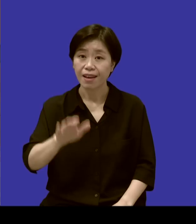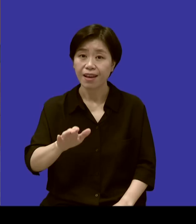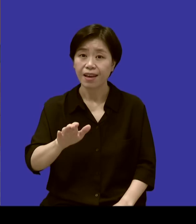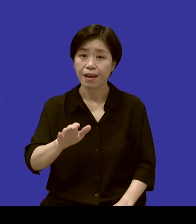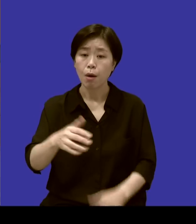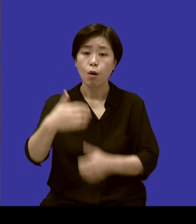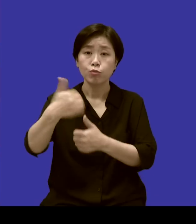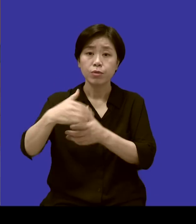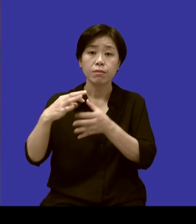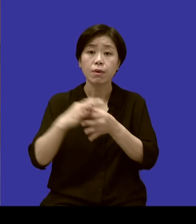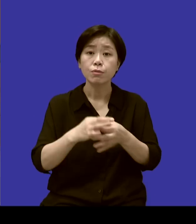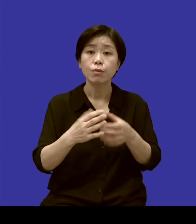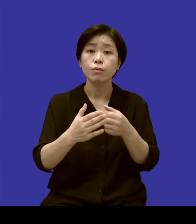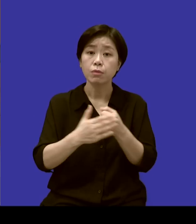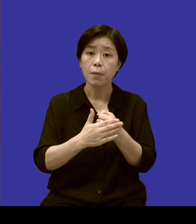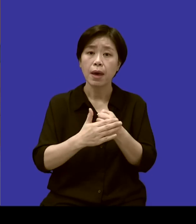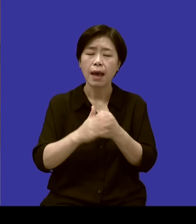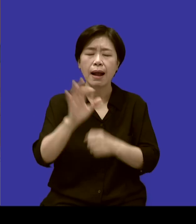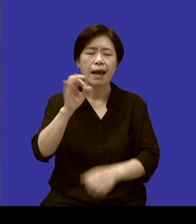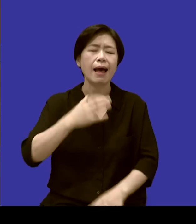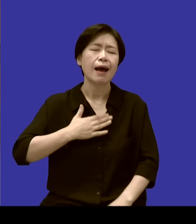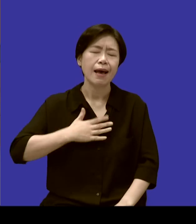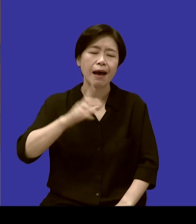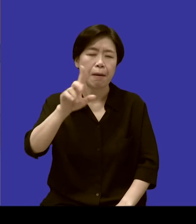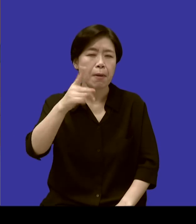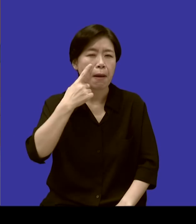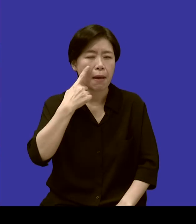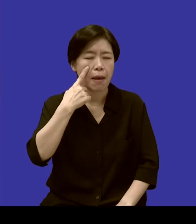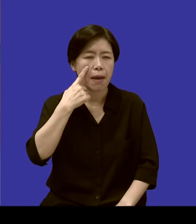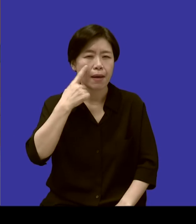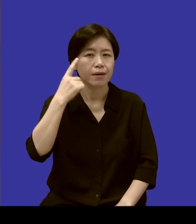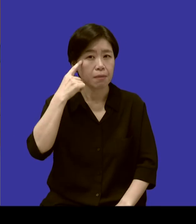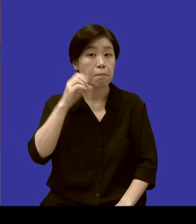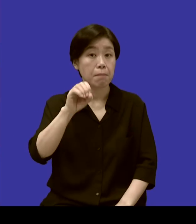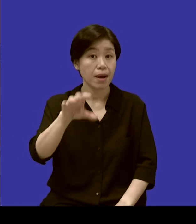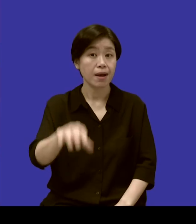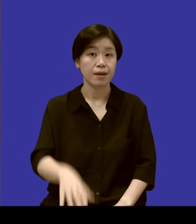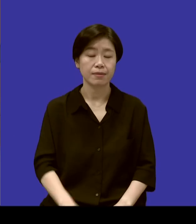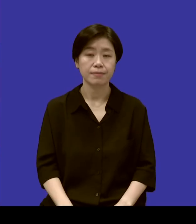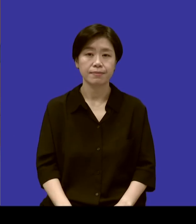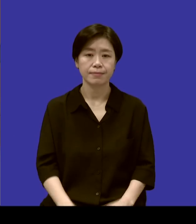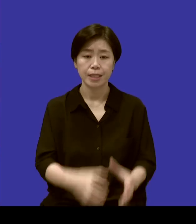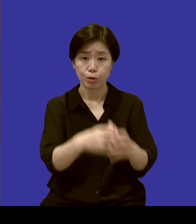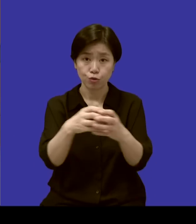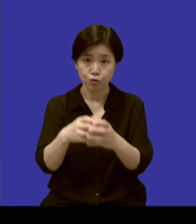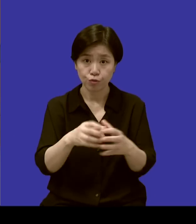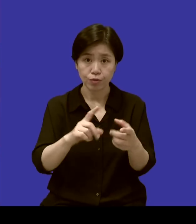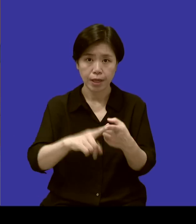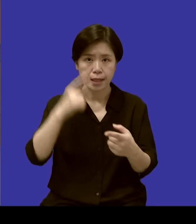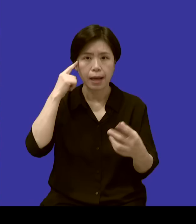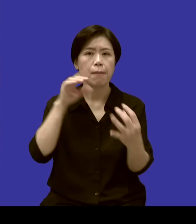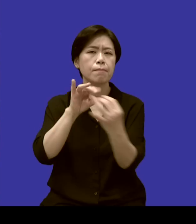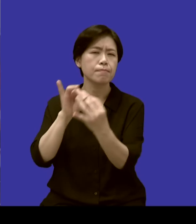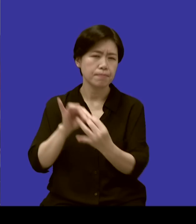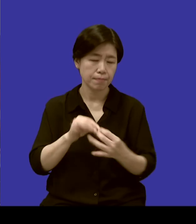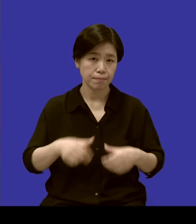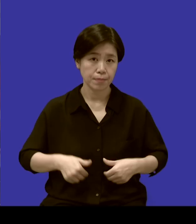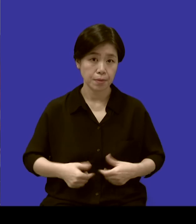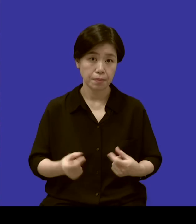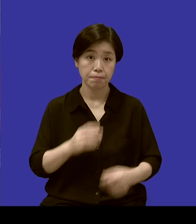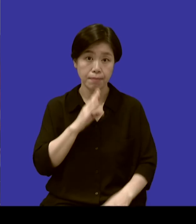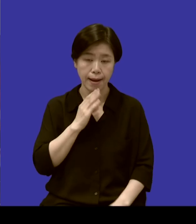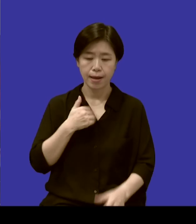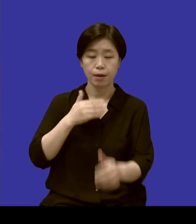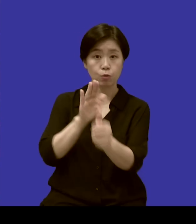되잖아요. 같은 동역자끼리 너무 또 완악하면 이 팀이 안 이루어져요. 열매가 안 돼요. 왜냐하면 저도